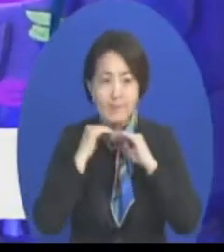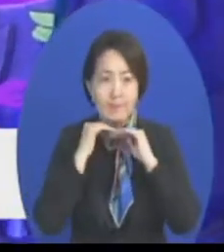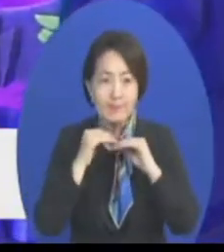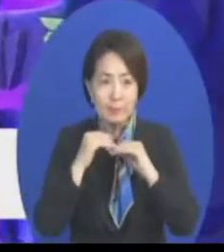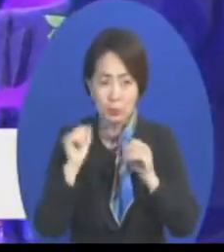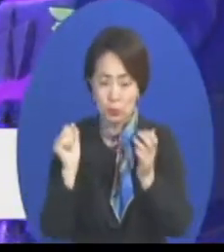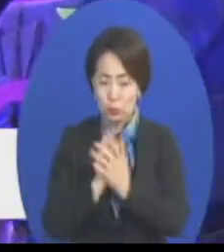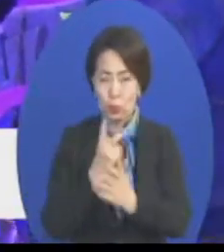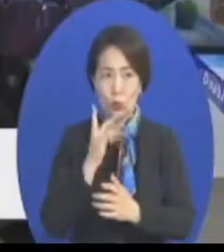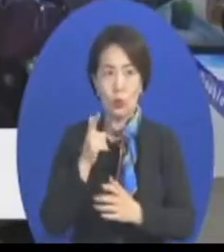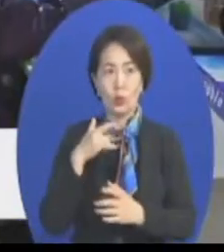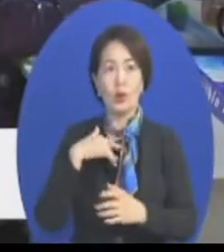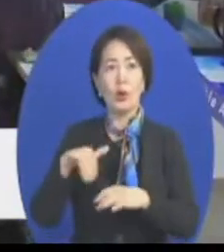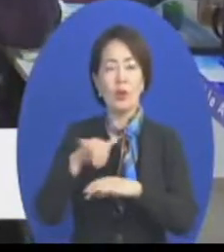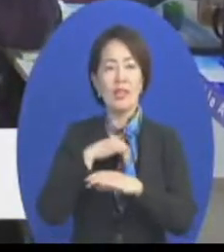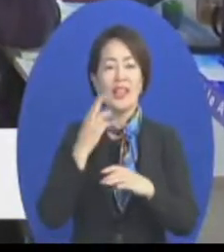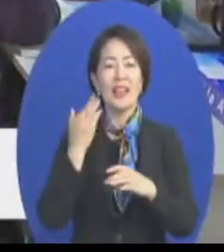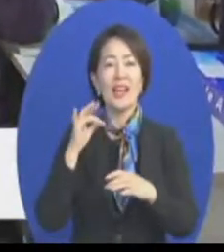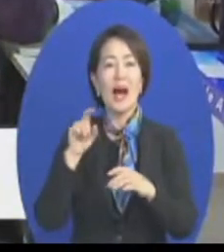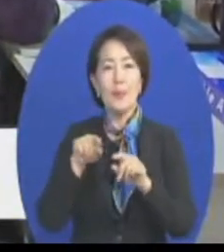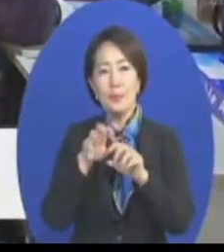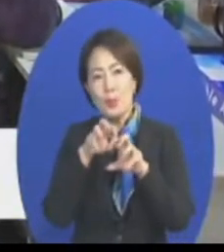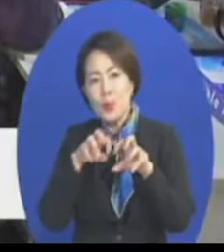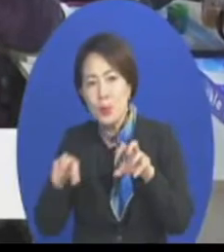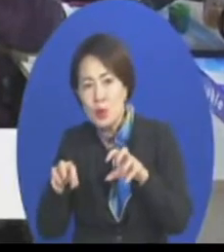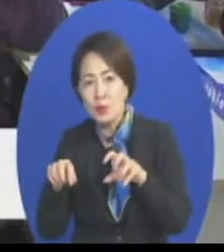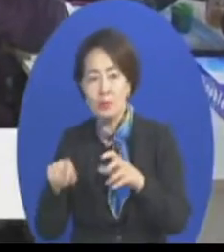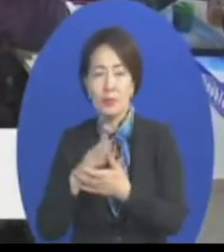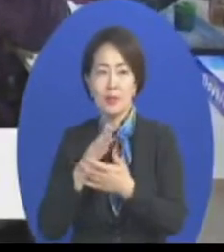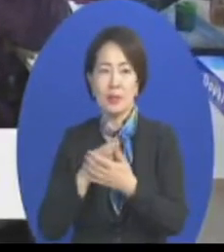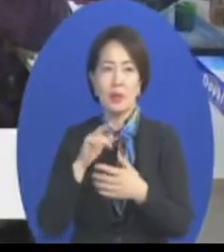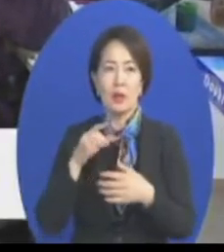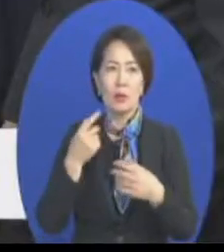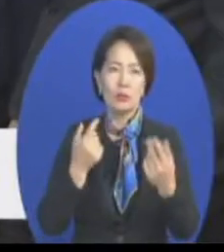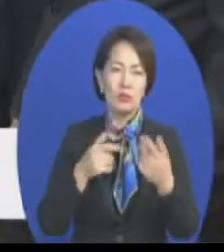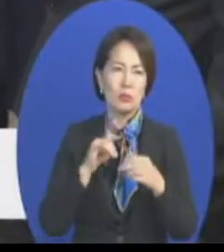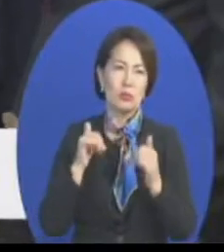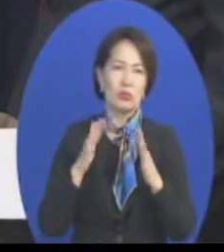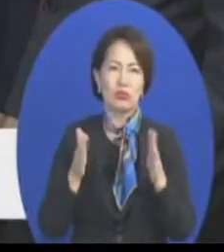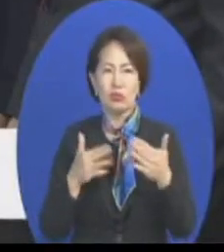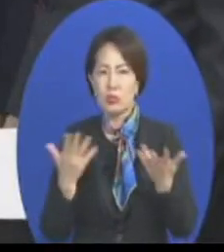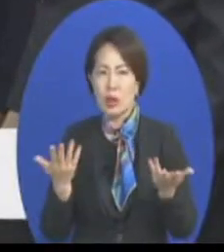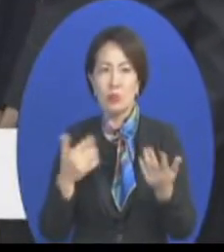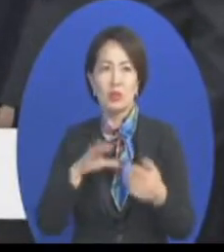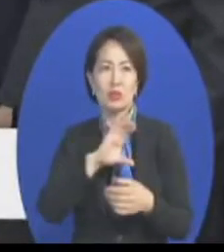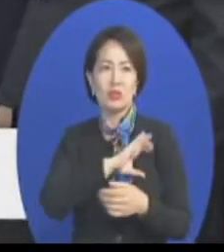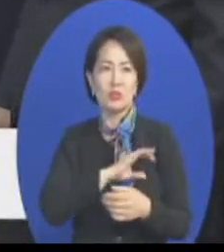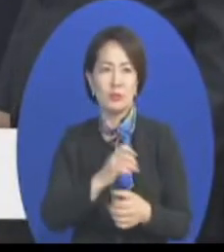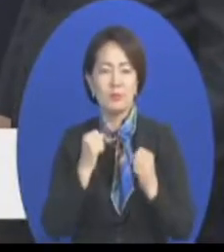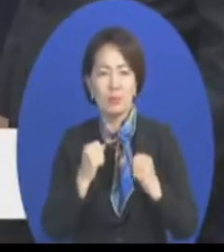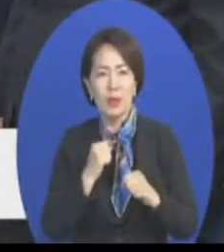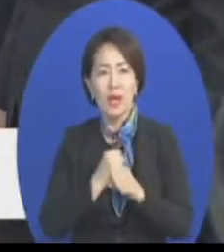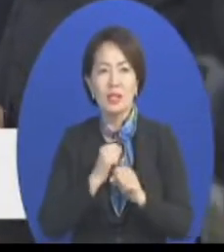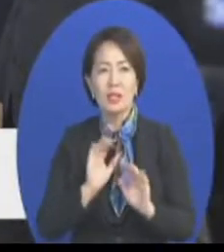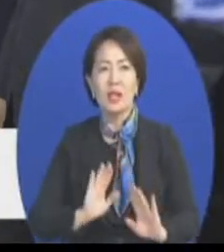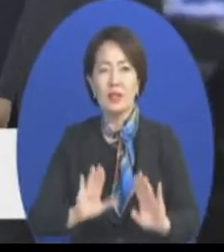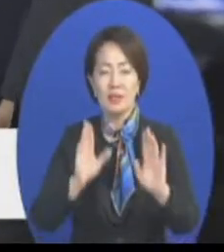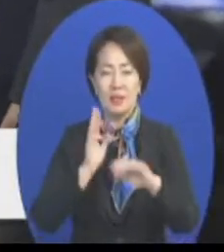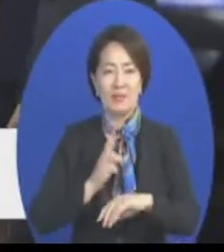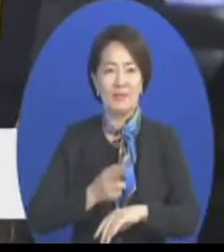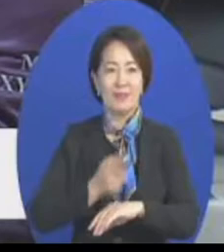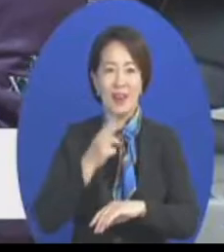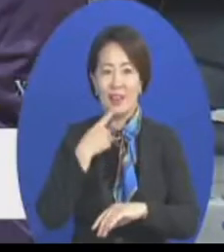энэ байгууллага Улсын драмын Эрдэмийн театрын зүүн жигүүртэнд байрлаж байна. Уран бүтээлчдэн тогтохгүйхэн газарт байгаач хоёргүй сэтгэлээр ажилтгийг захирлан хэлж